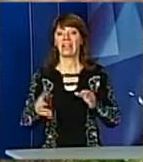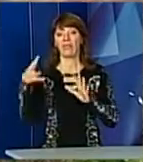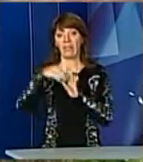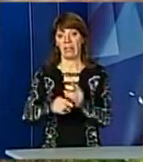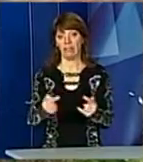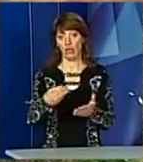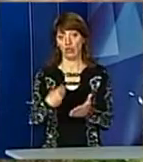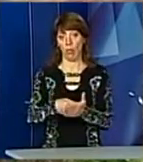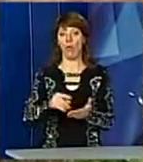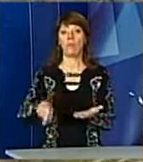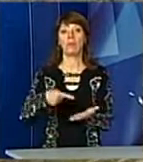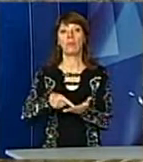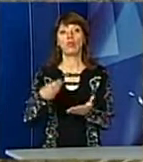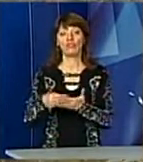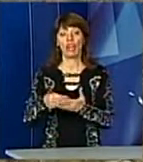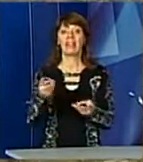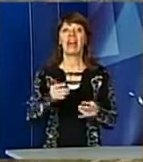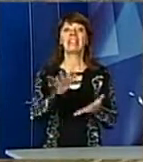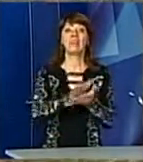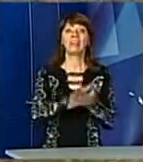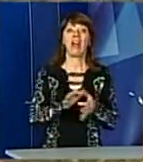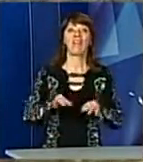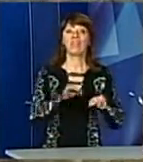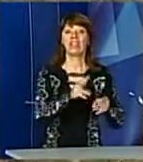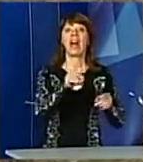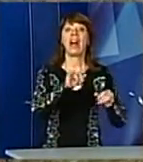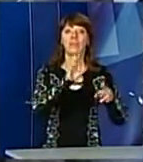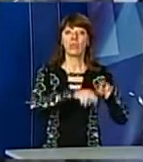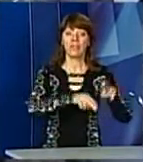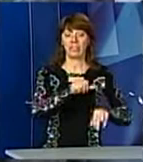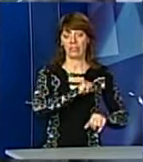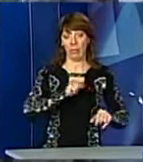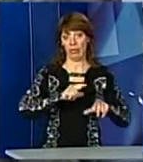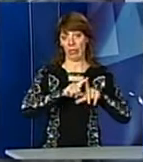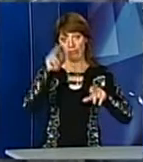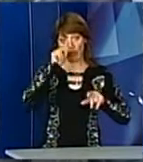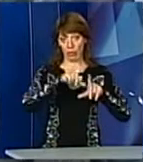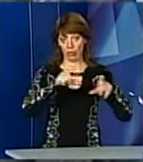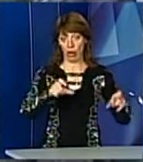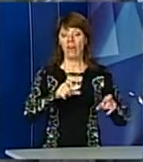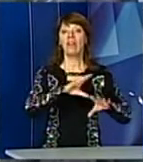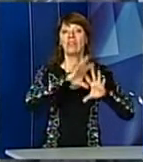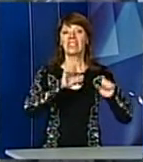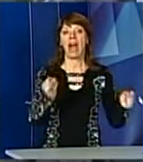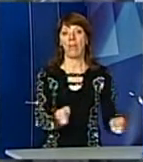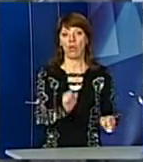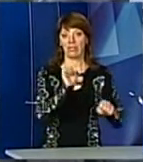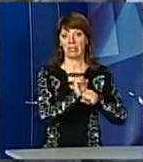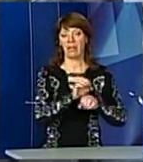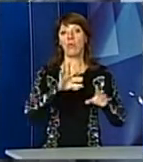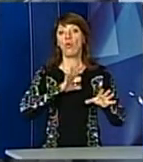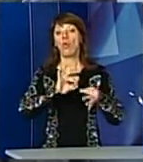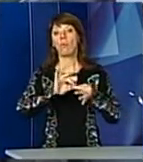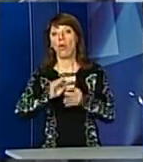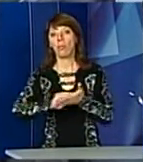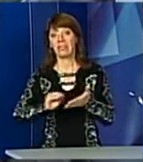бюджет. Сміття вивозили, будівництво ж навчальної установи заморозили. В цій угоді було прописано будівництво